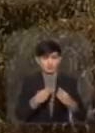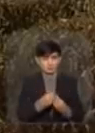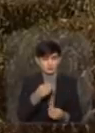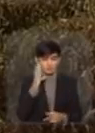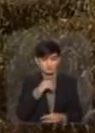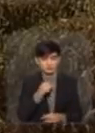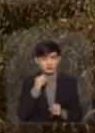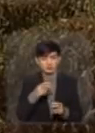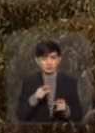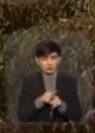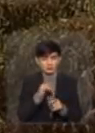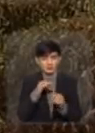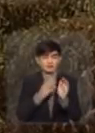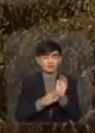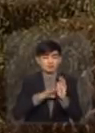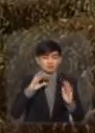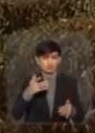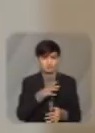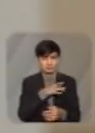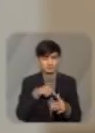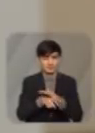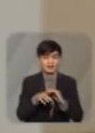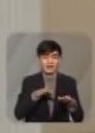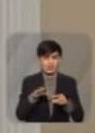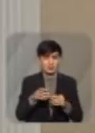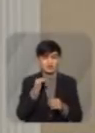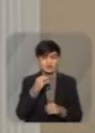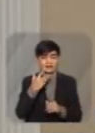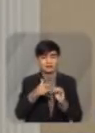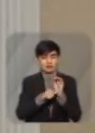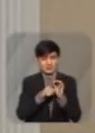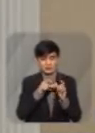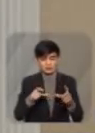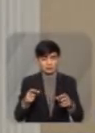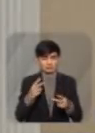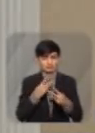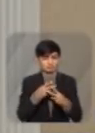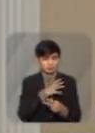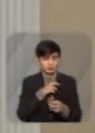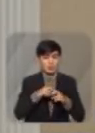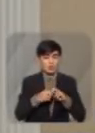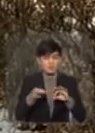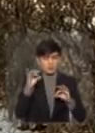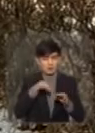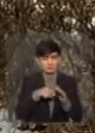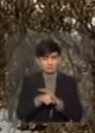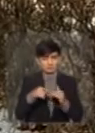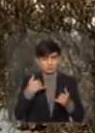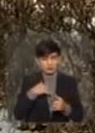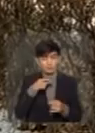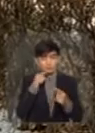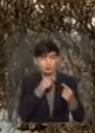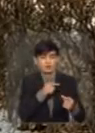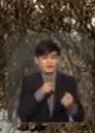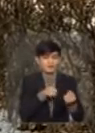Зорлық дерегіне қатысты 90-ға жуық қылмыстық істің қозғалып, 36 адамның түрмеге қамалуына себепші болған қоғамдық қор жетекшісі зорлыққа